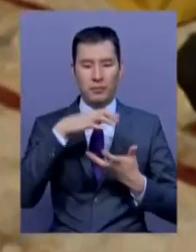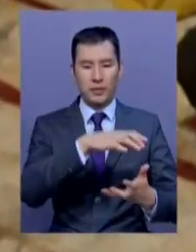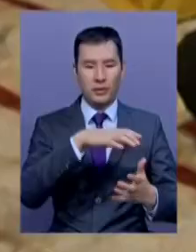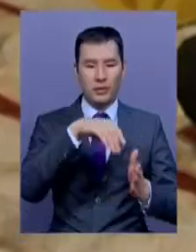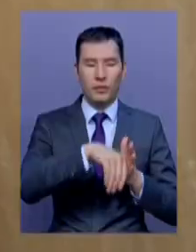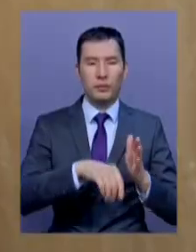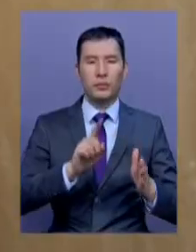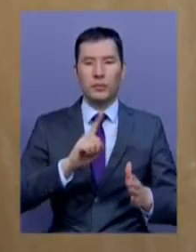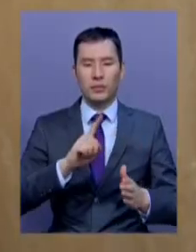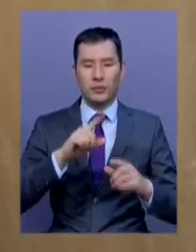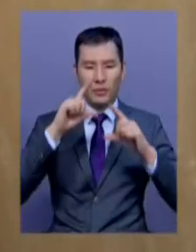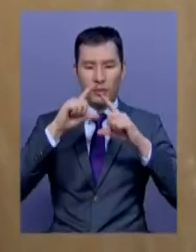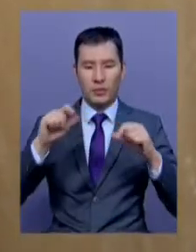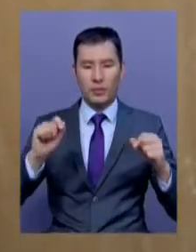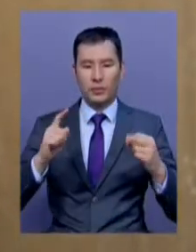табыс етілді.